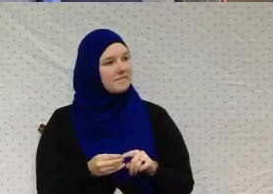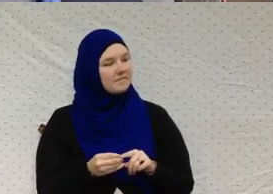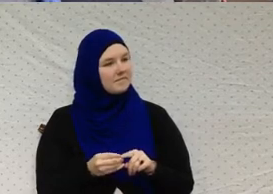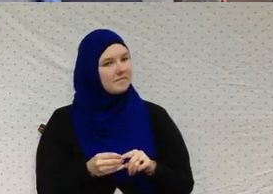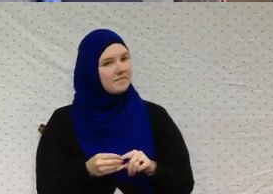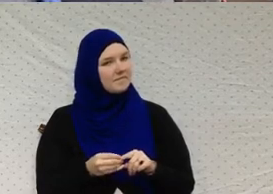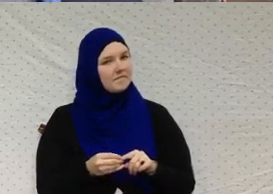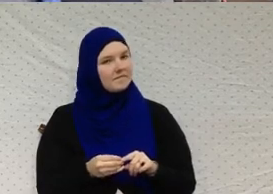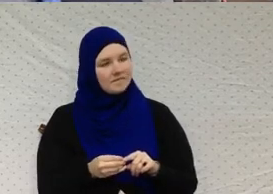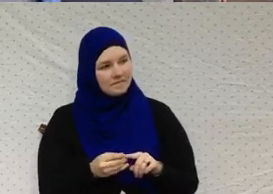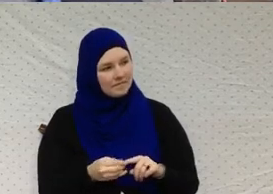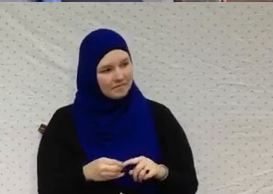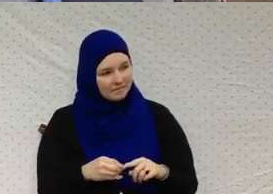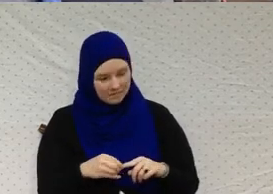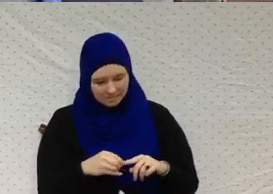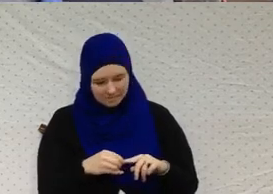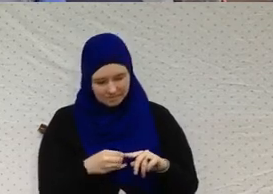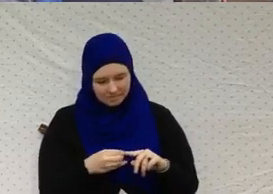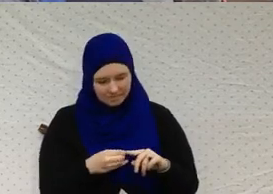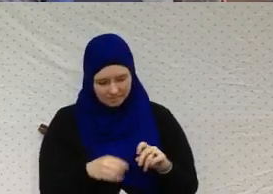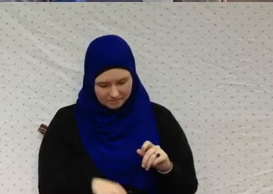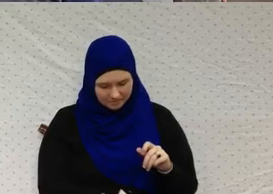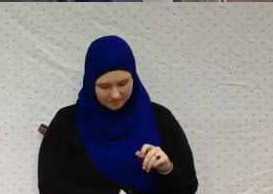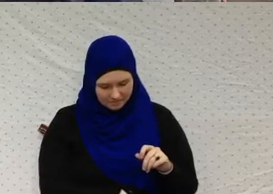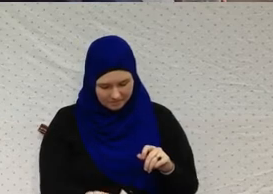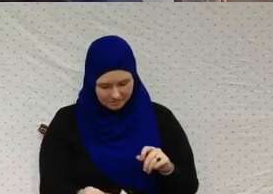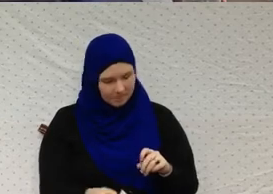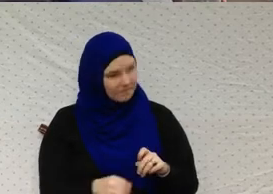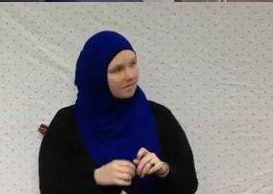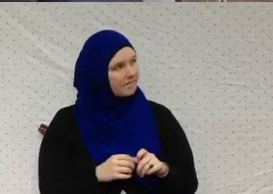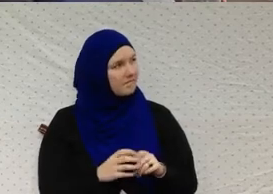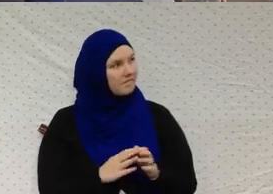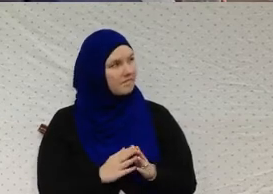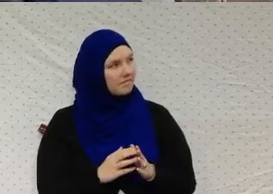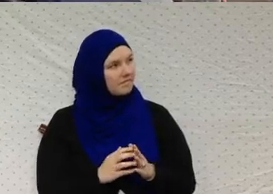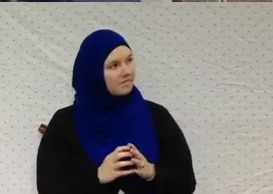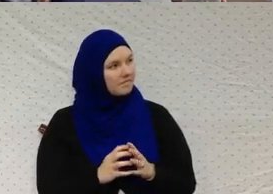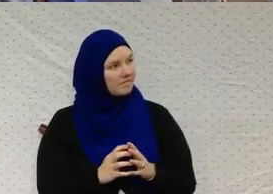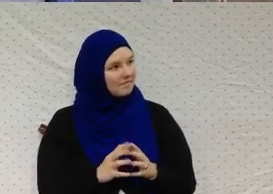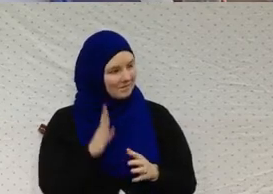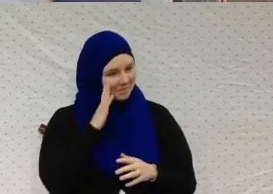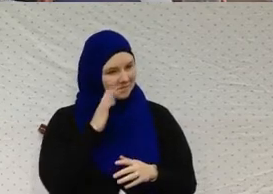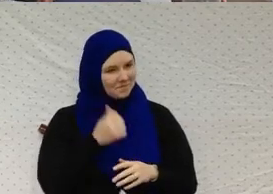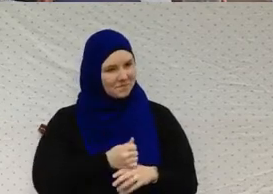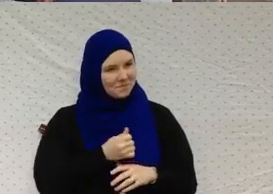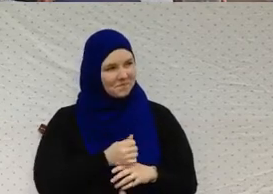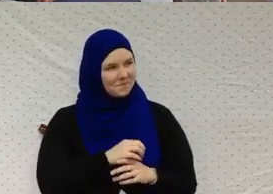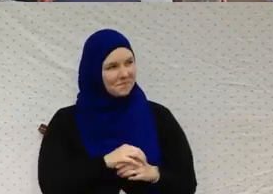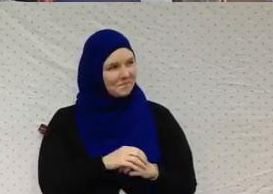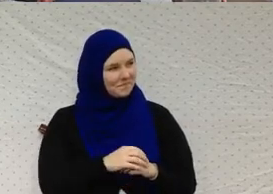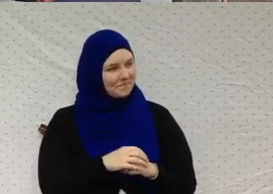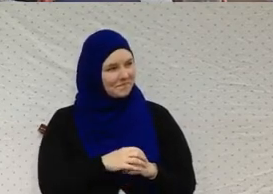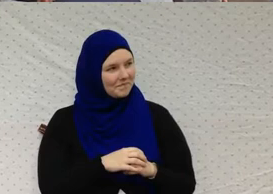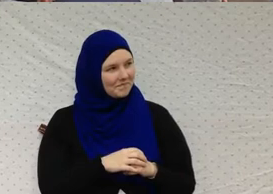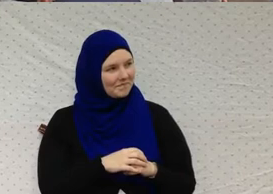في سبيل دينه حتى أتاه اليقين فاللهم اجزه عنا وعن والدينا وعن الإسلام والمسلمين خير